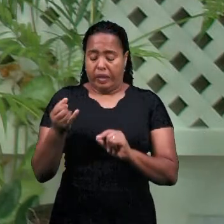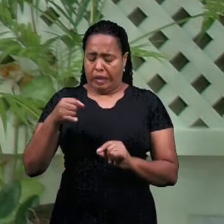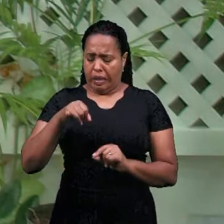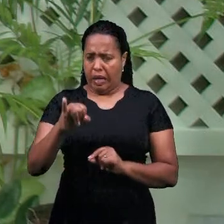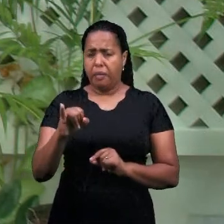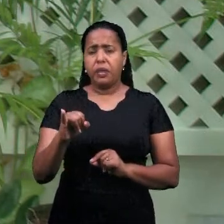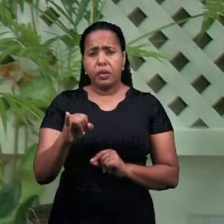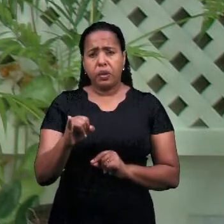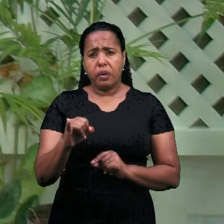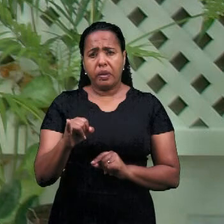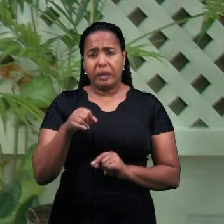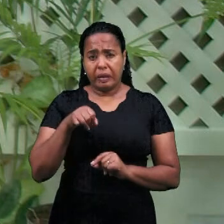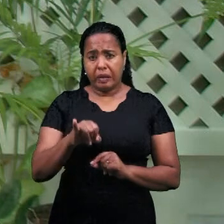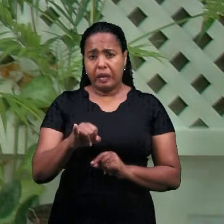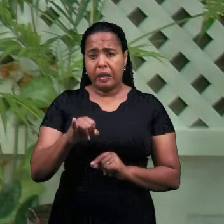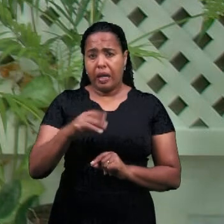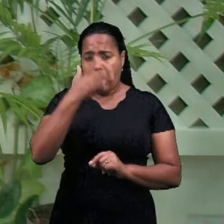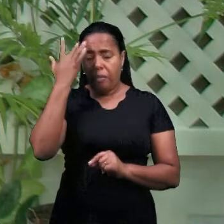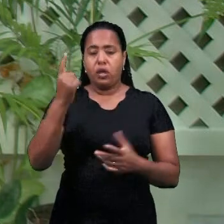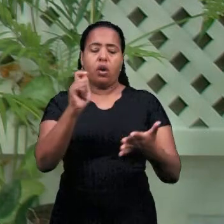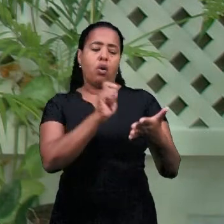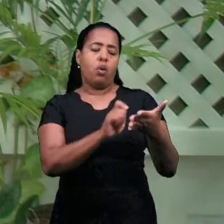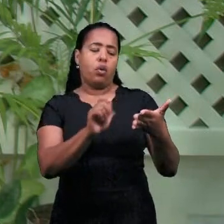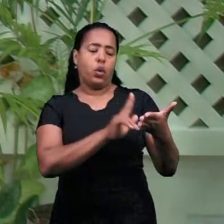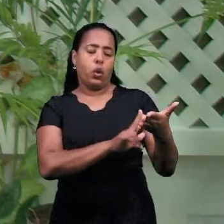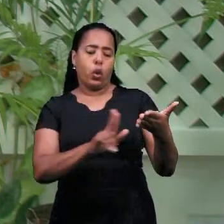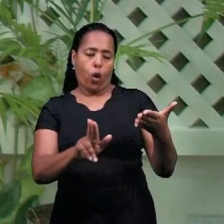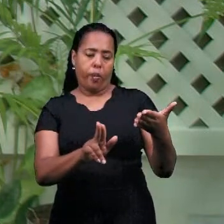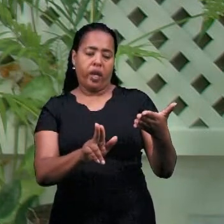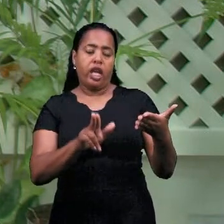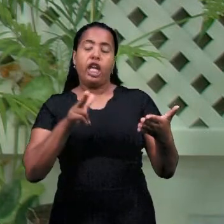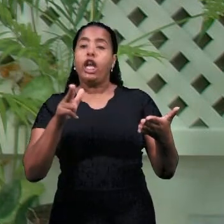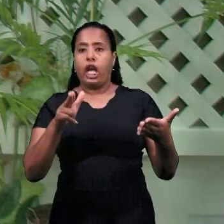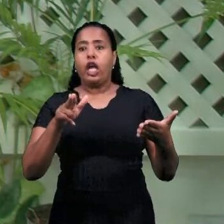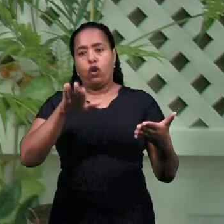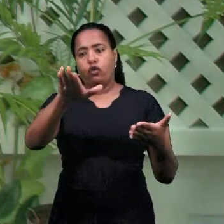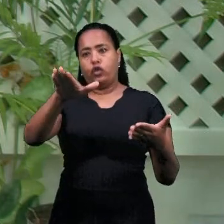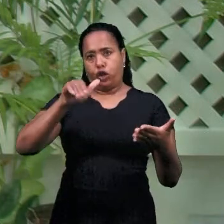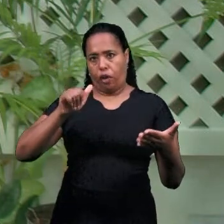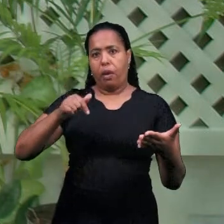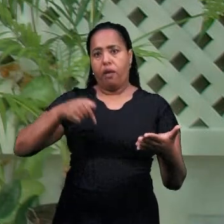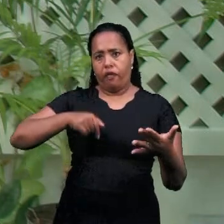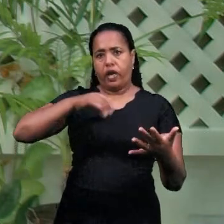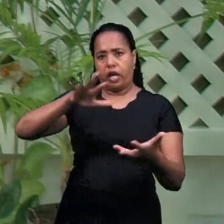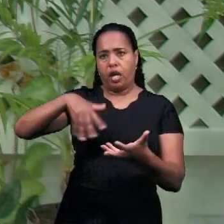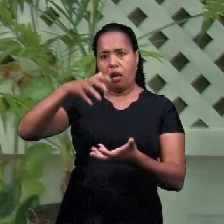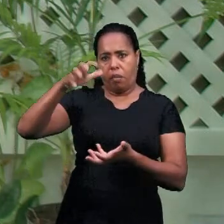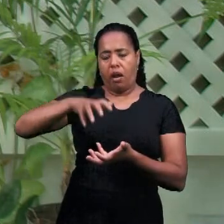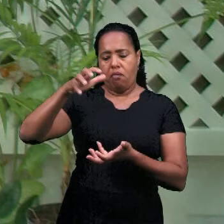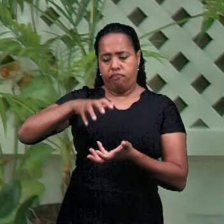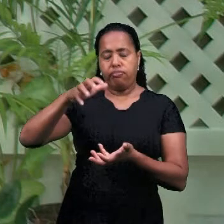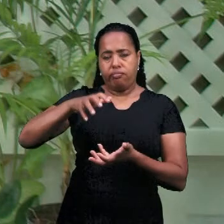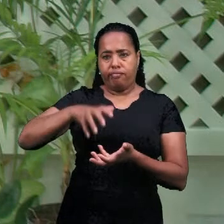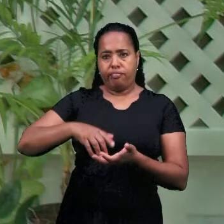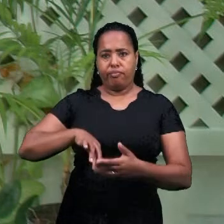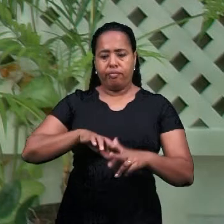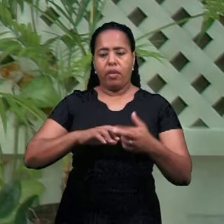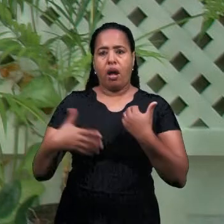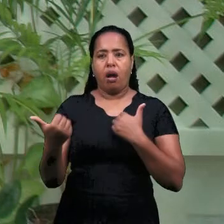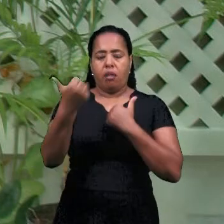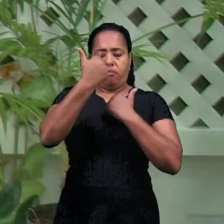Si la personne signe, donc euh, j'allais l'appeler pour faire le satellite ici à ma